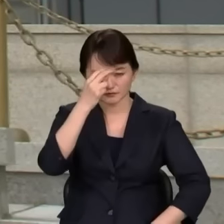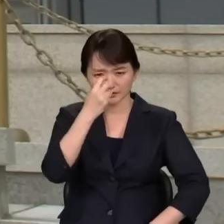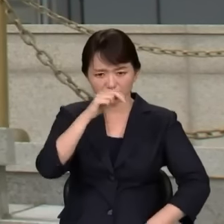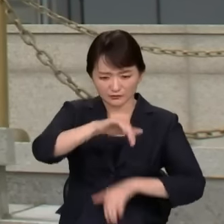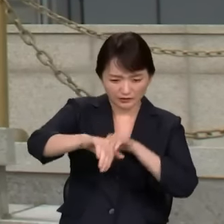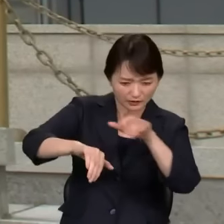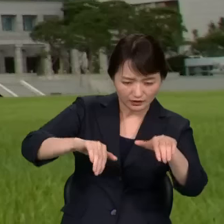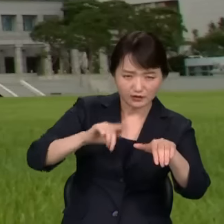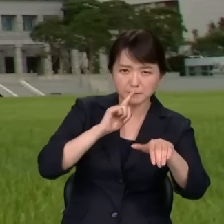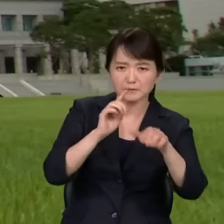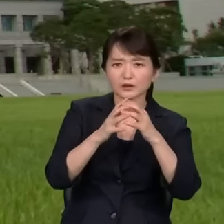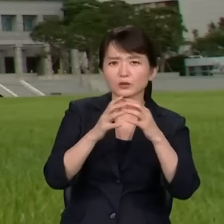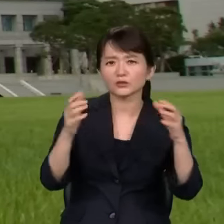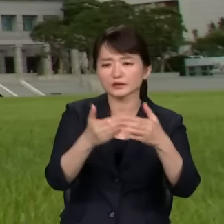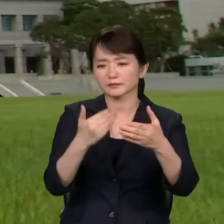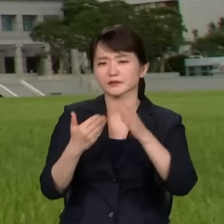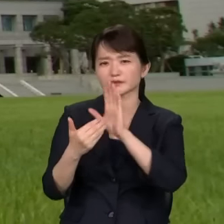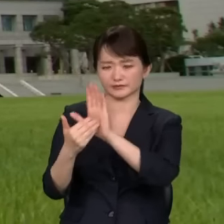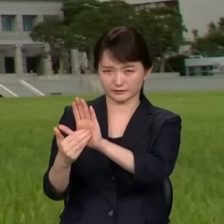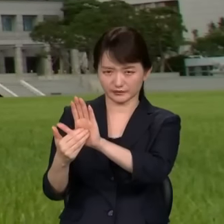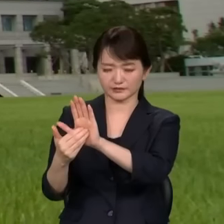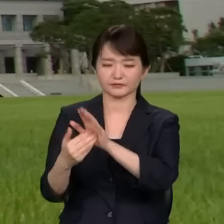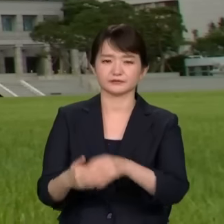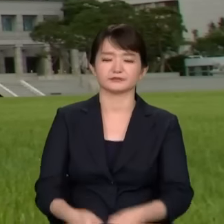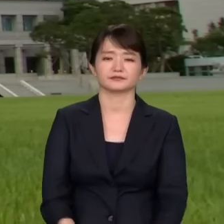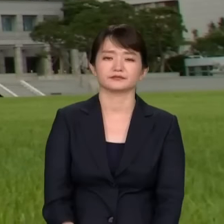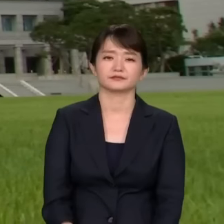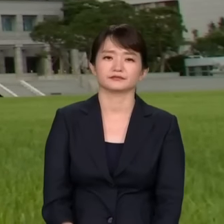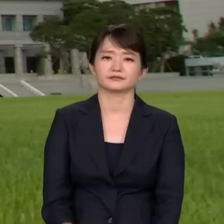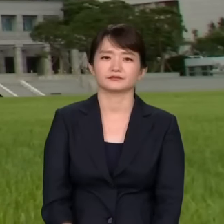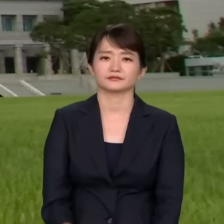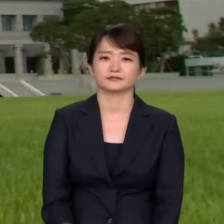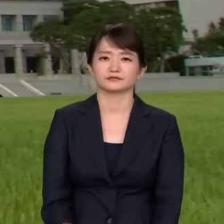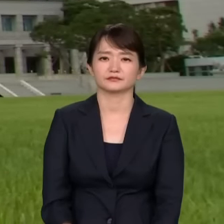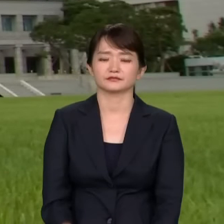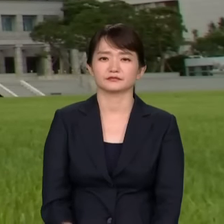한다는 논란도 사전에 차단하겠다는 뜻도 깔려 있는 것으로 보입니다.